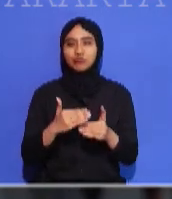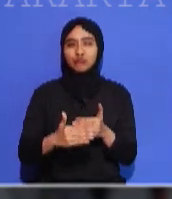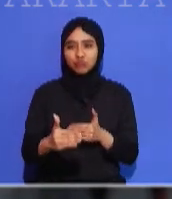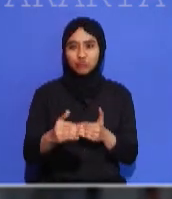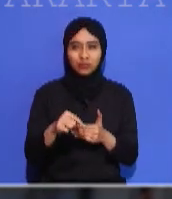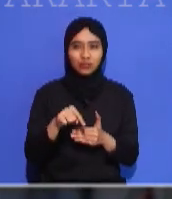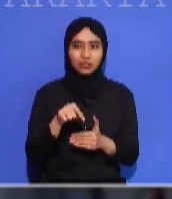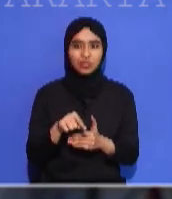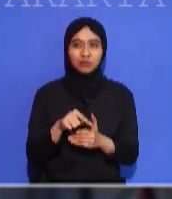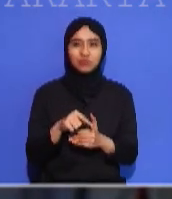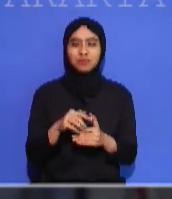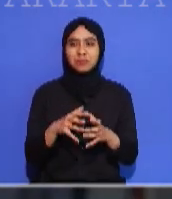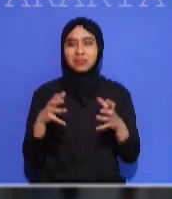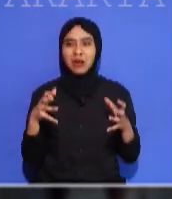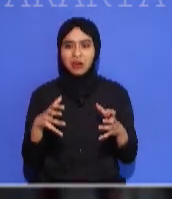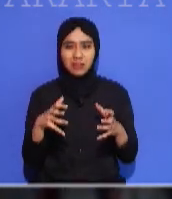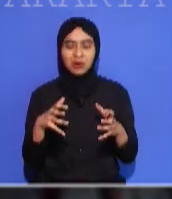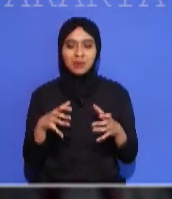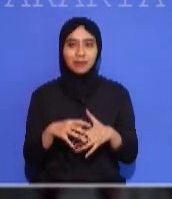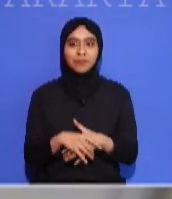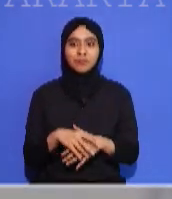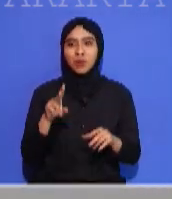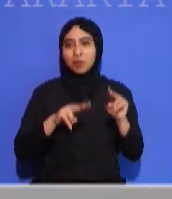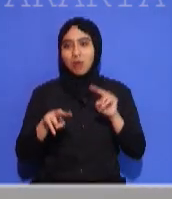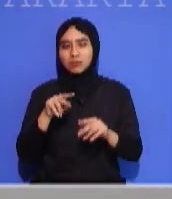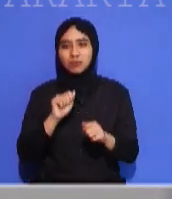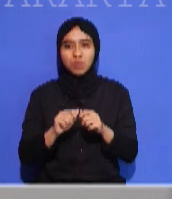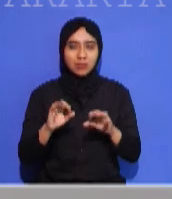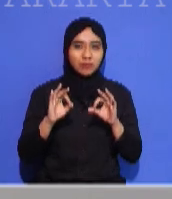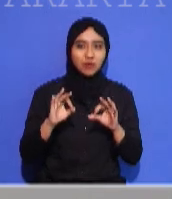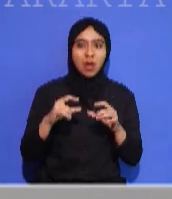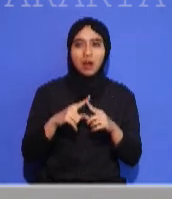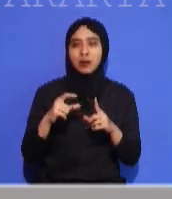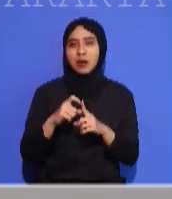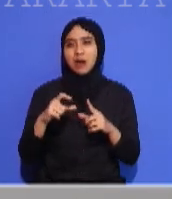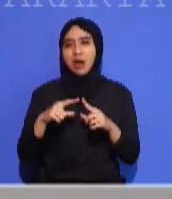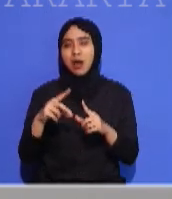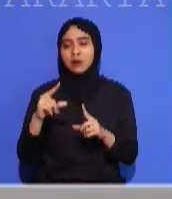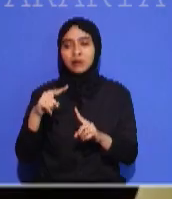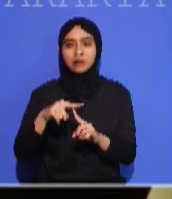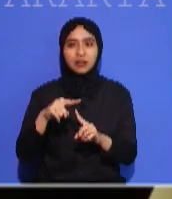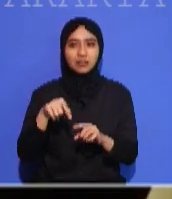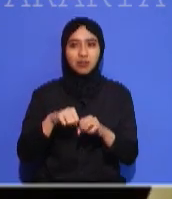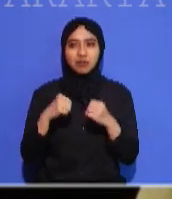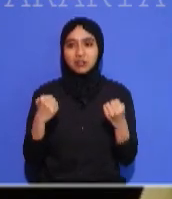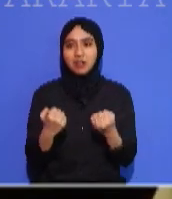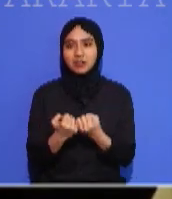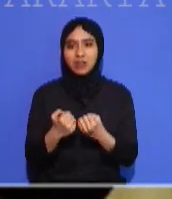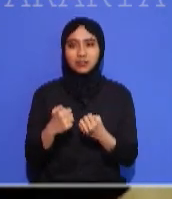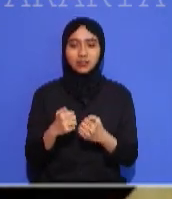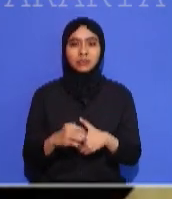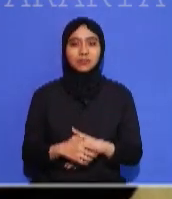Suwito popsiayu Manunggal juga lakukan peninjauan penyempurnaan adart organisasi dalam